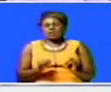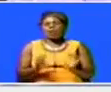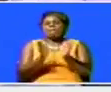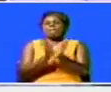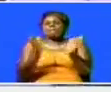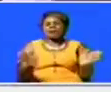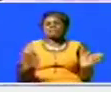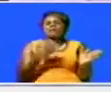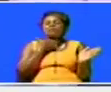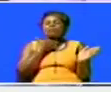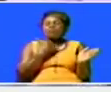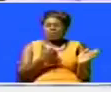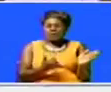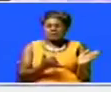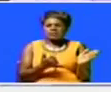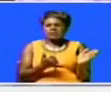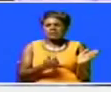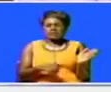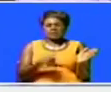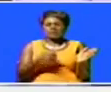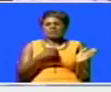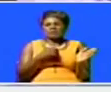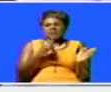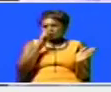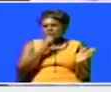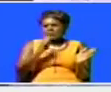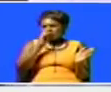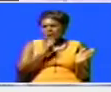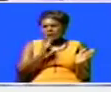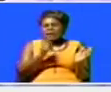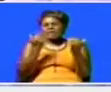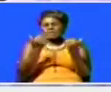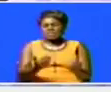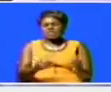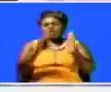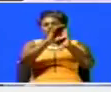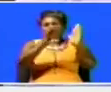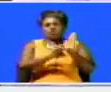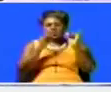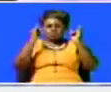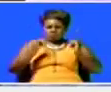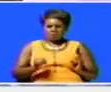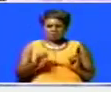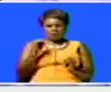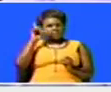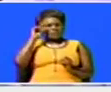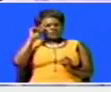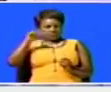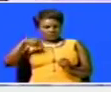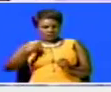Wananchi wanadhani Tanzania kama taifa linahitaji katiba mpya. Ndio picha